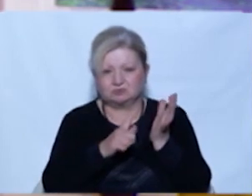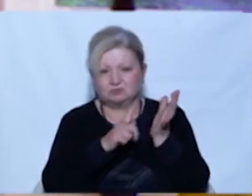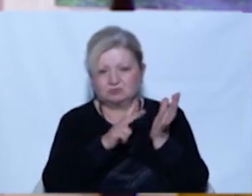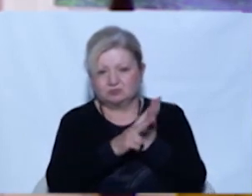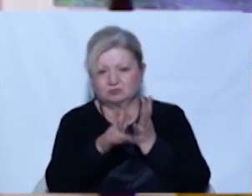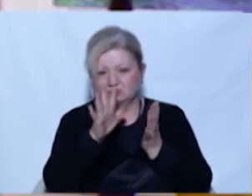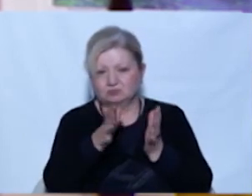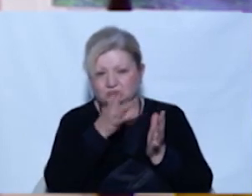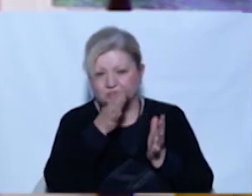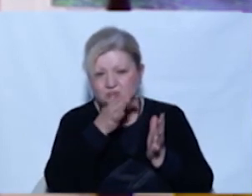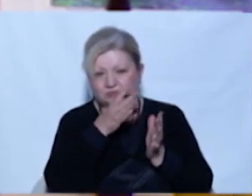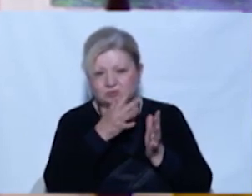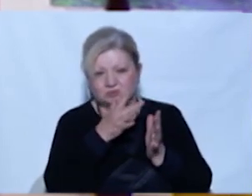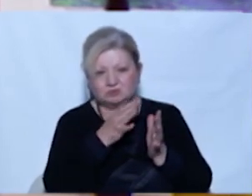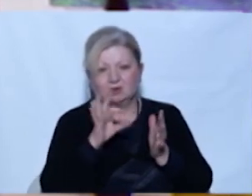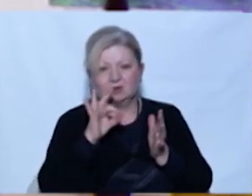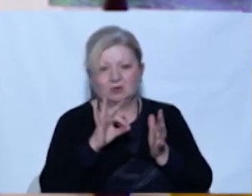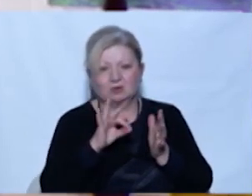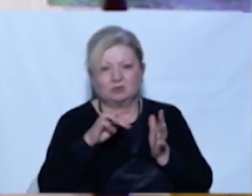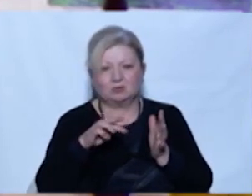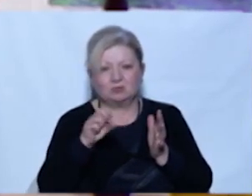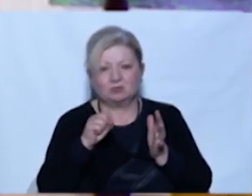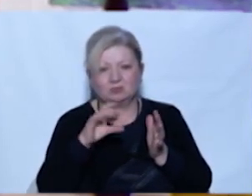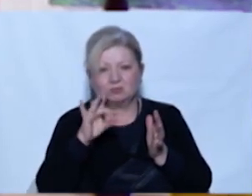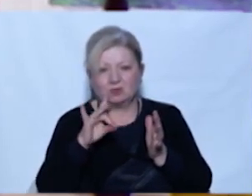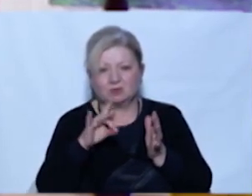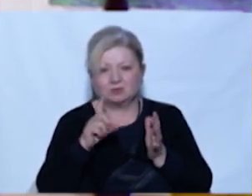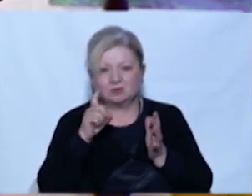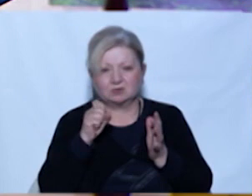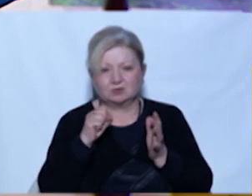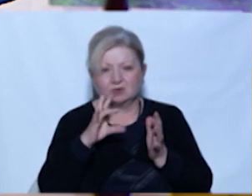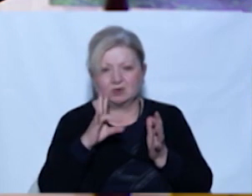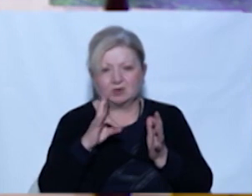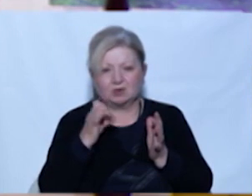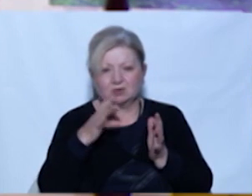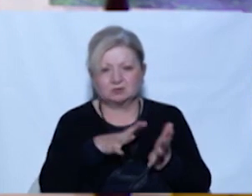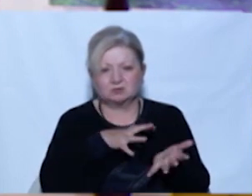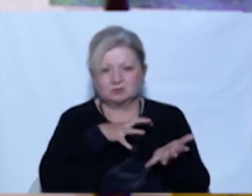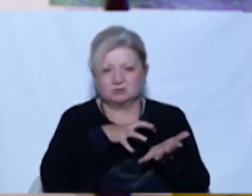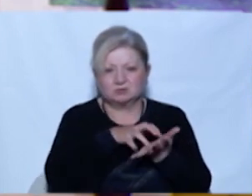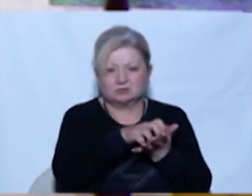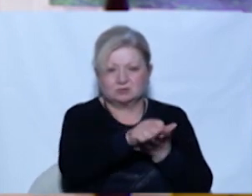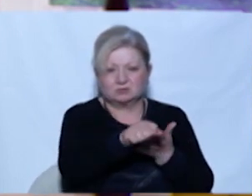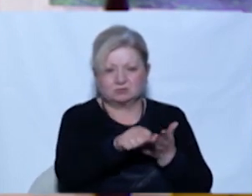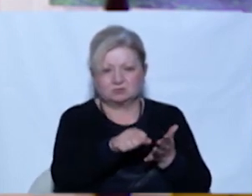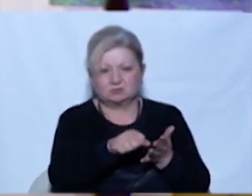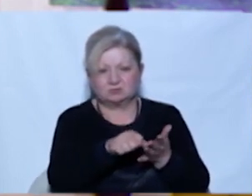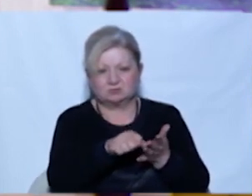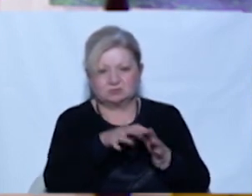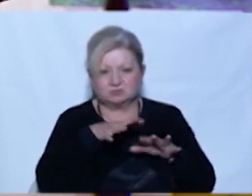1795 წელს ომარ ხანის გამანადგურებელი ლაშქრობა, რომელმაც უზარმაზარი მატერიალური